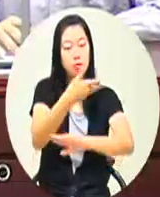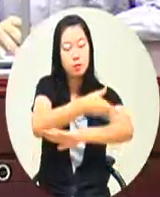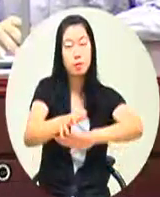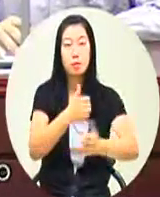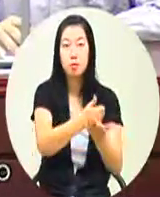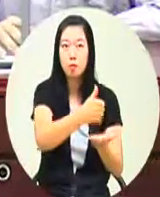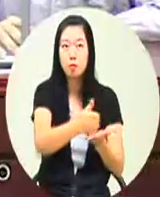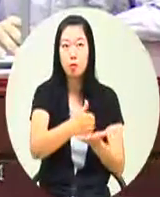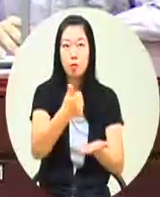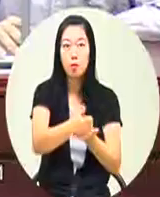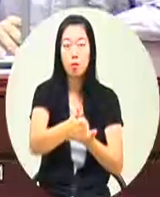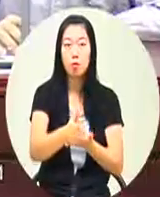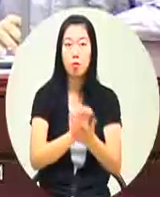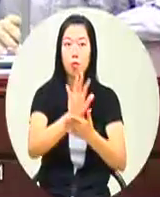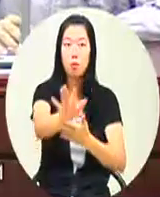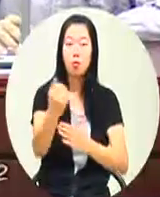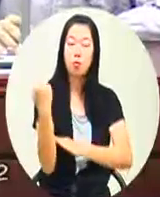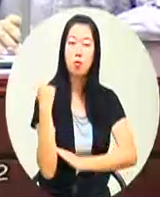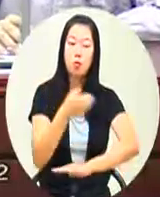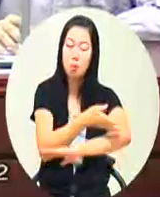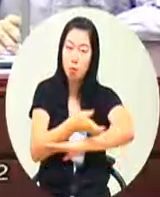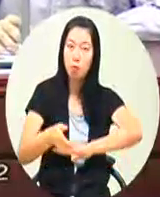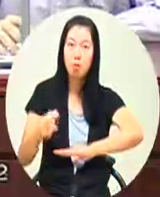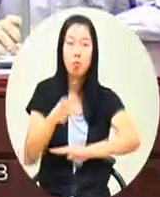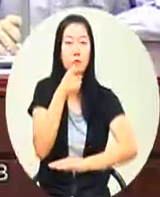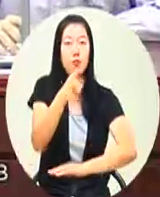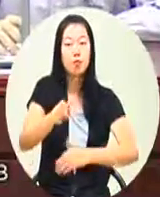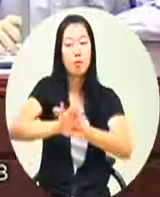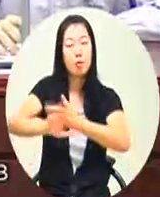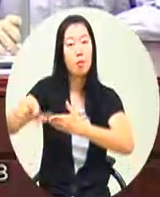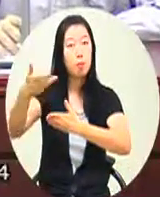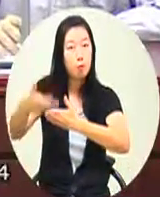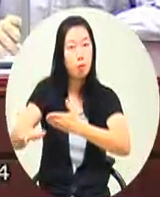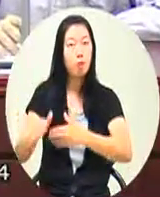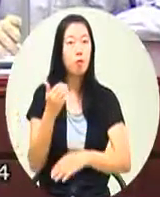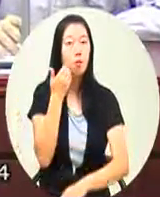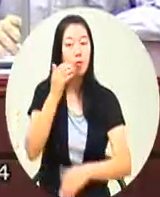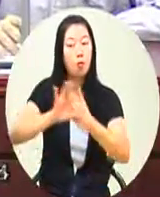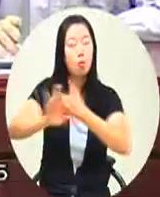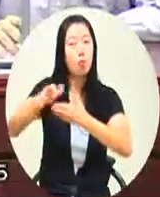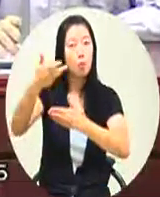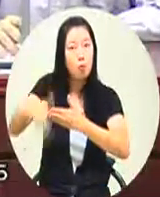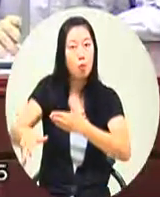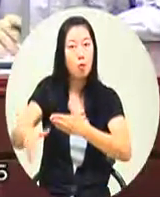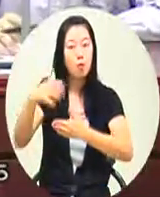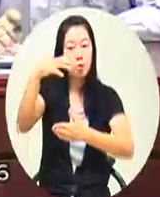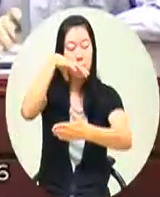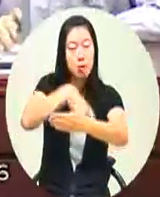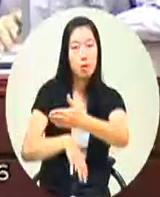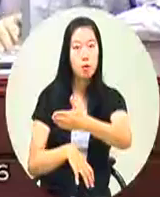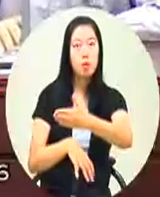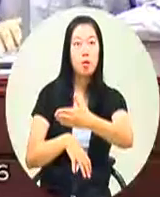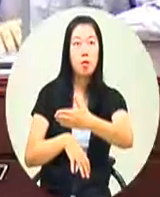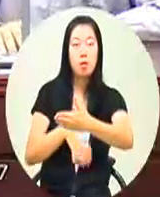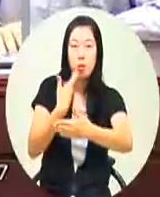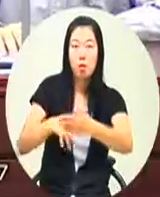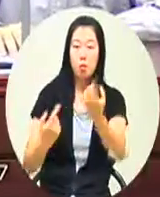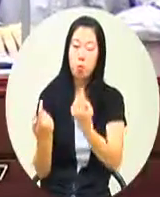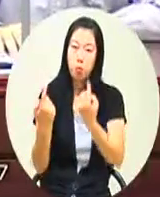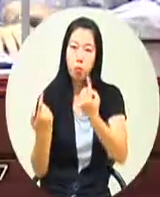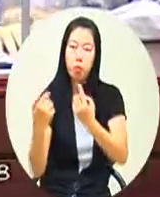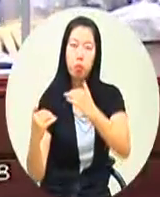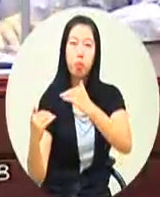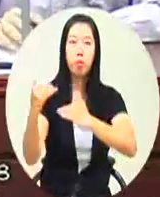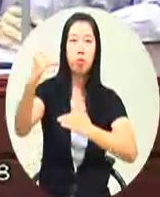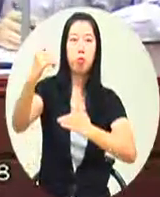如后进溪的水，我们叫做外水。那如果外水达到比内水达到高于一个高度的时候，